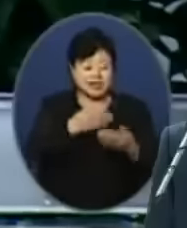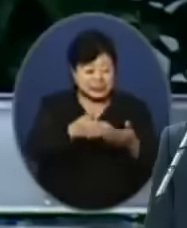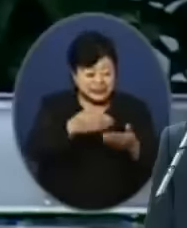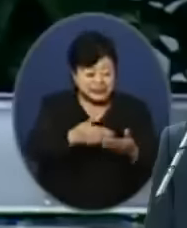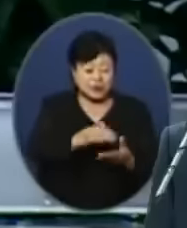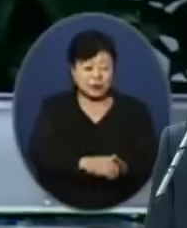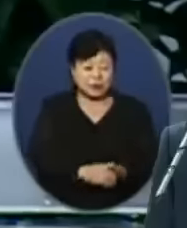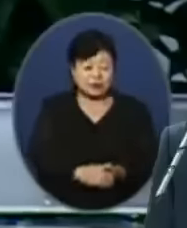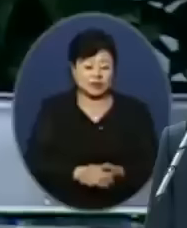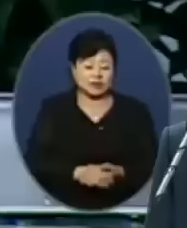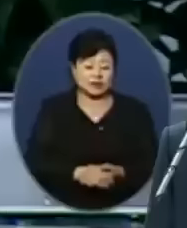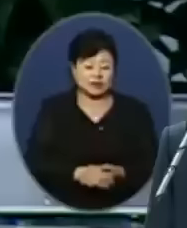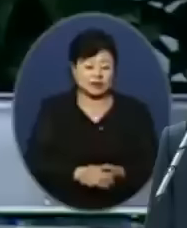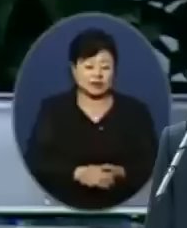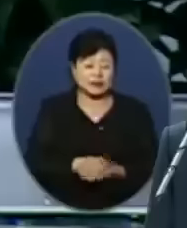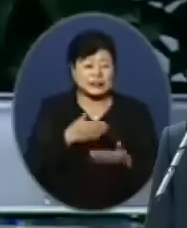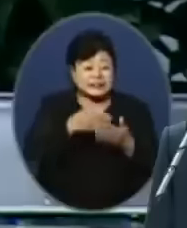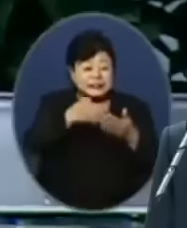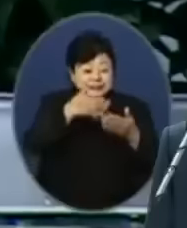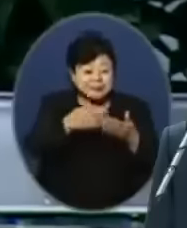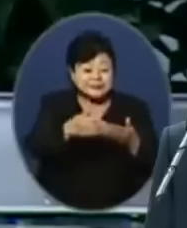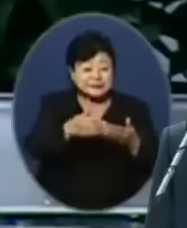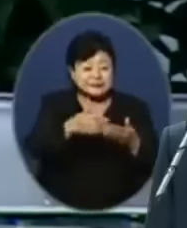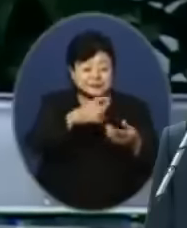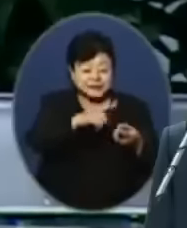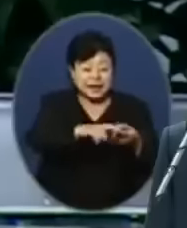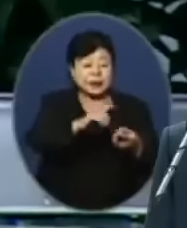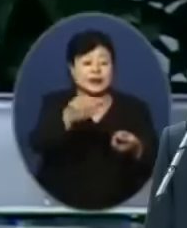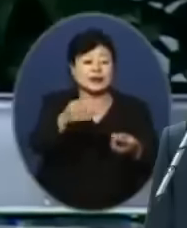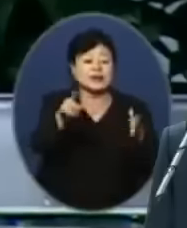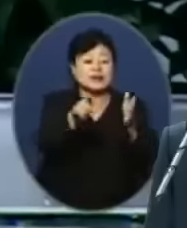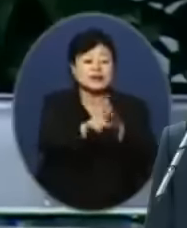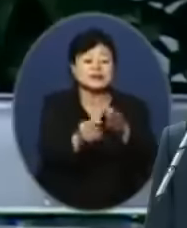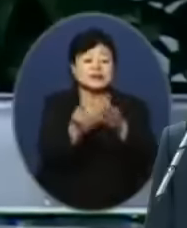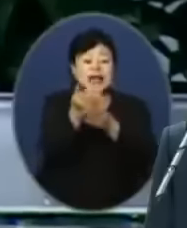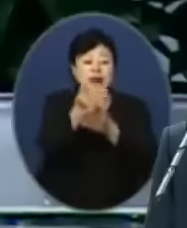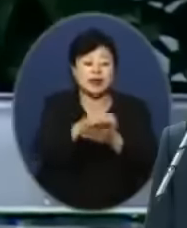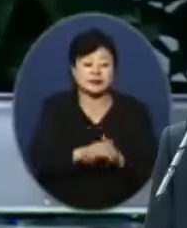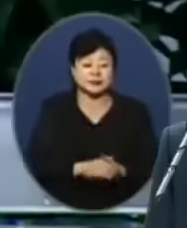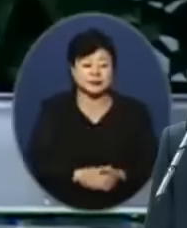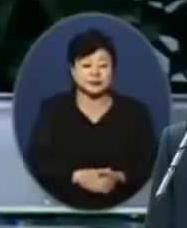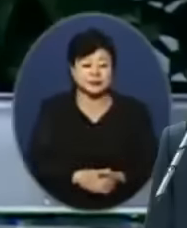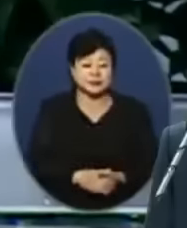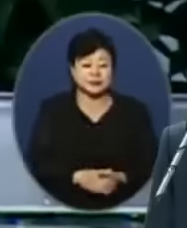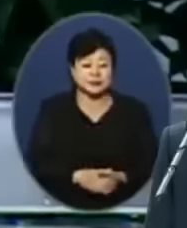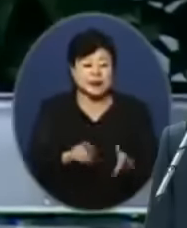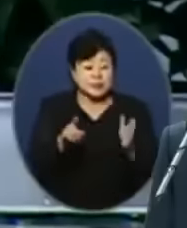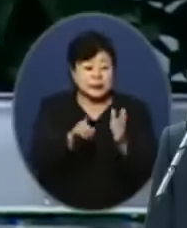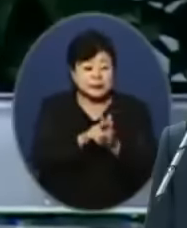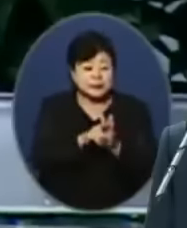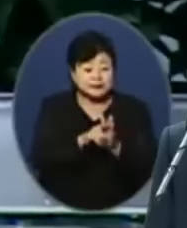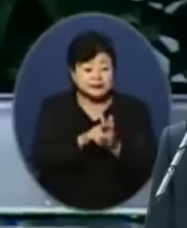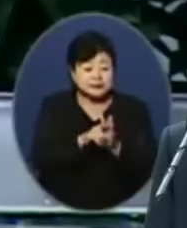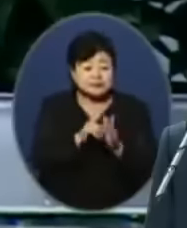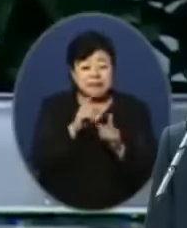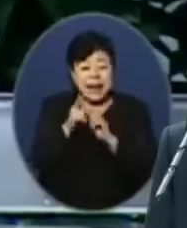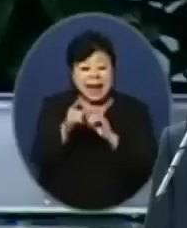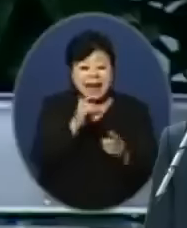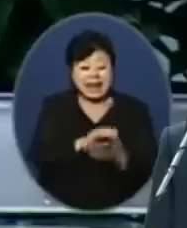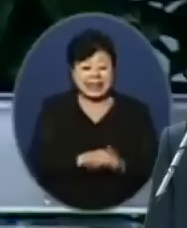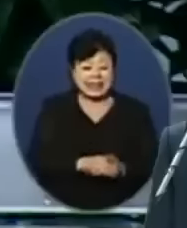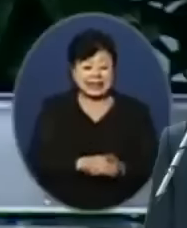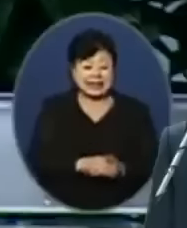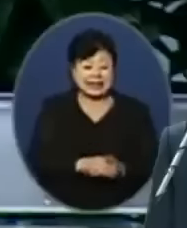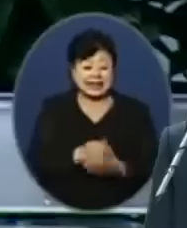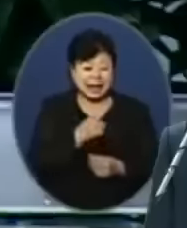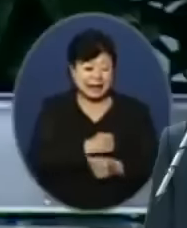그려보고 있으면 그 그림이 그대로 된다는 믿음이 마음속에 생겨나요. 그 믿음을 말로